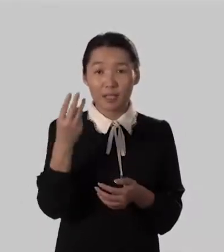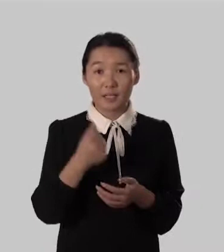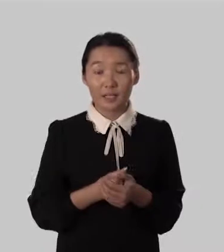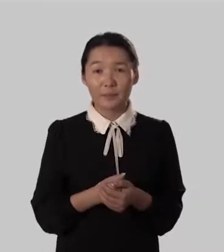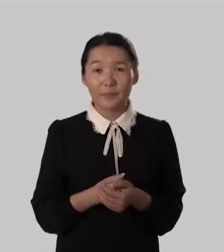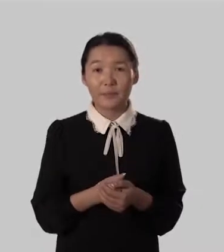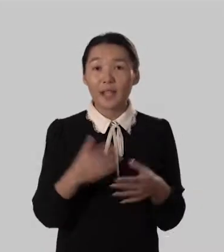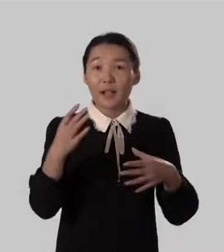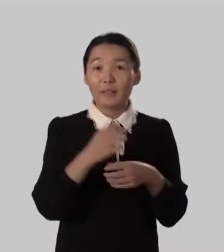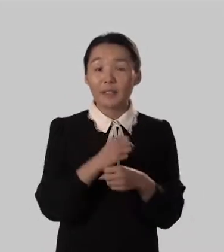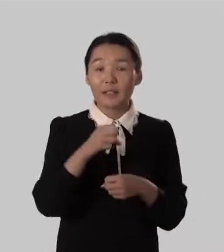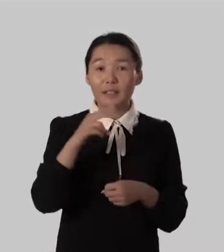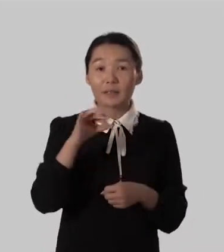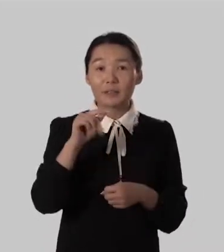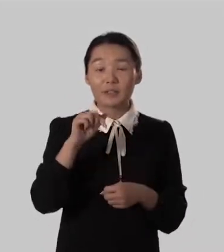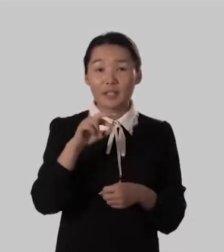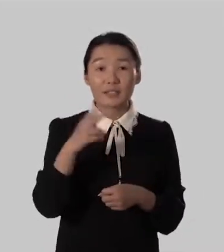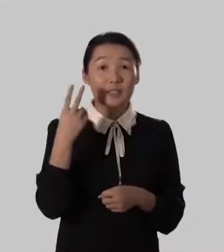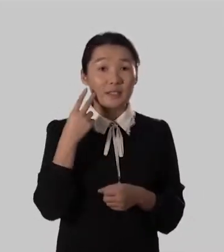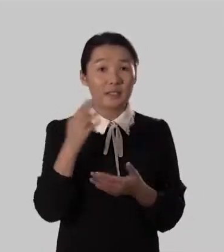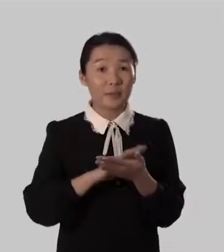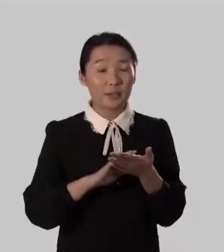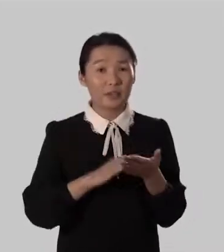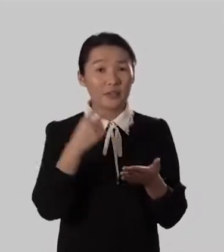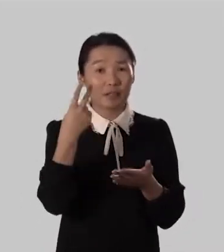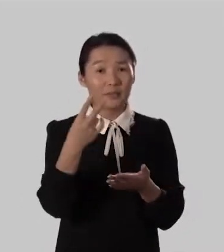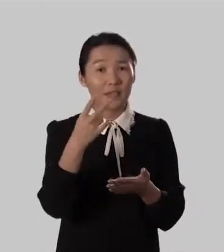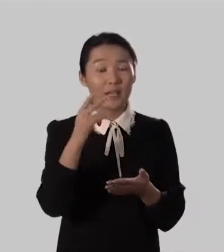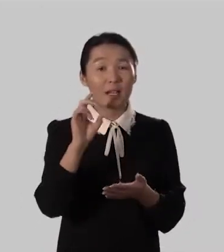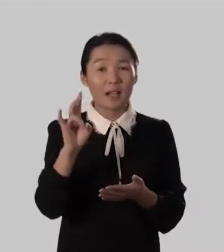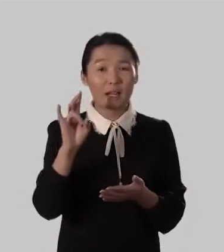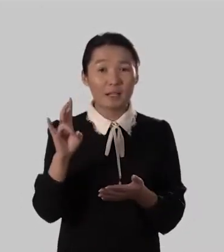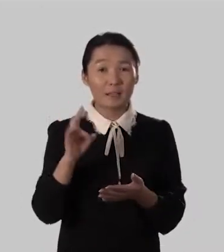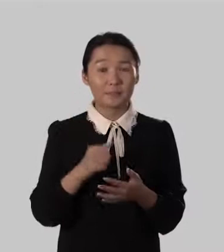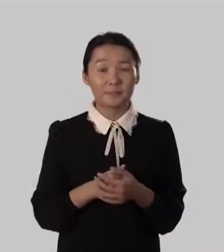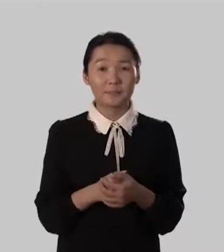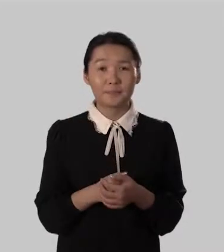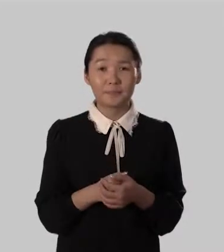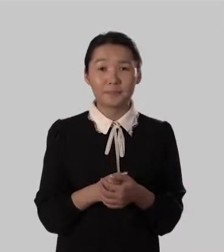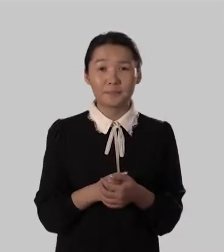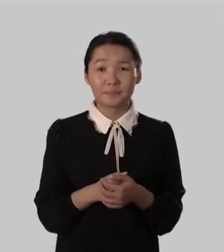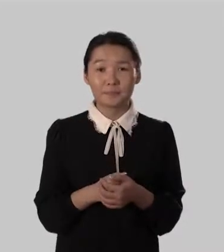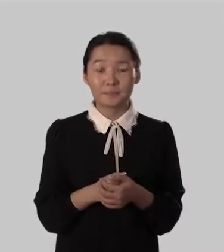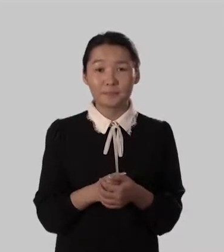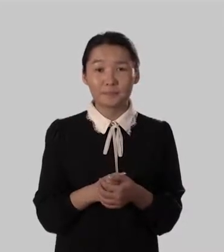третье в кратких причастиях всегда пишется две буквы n